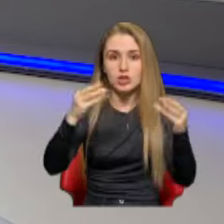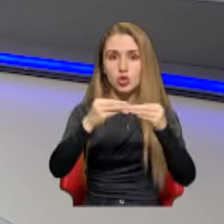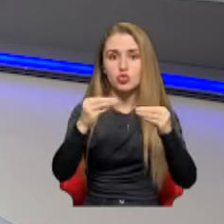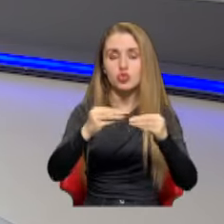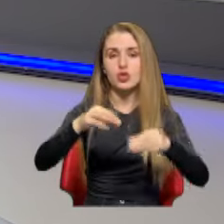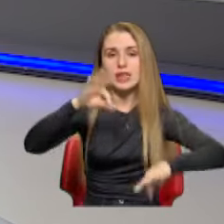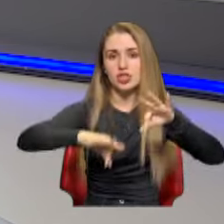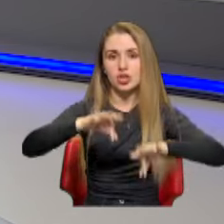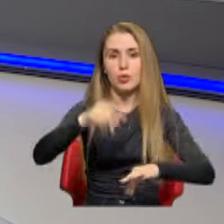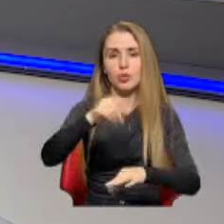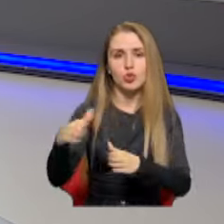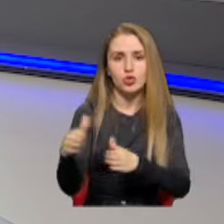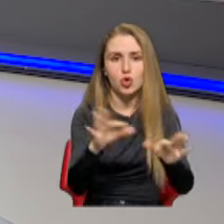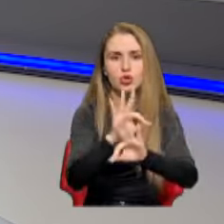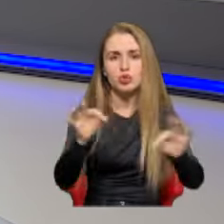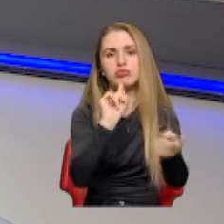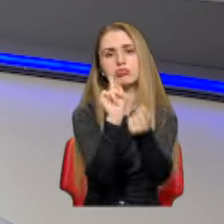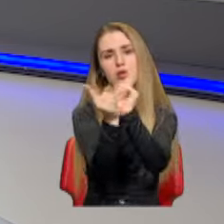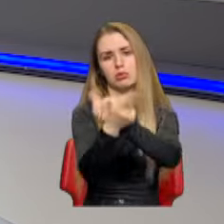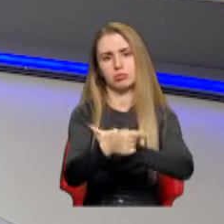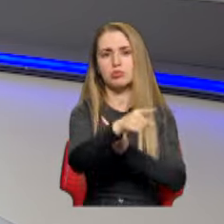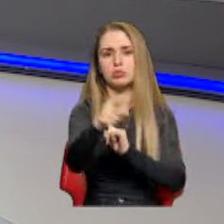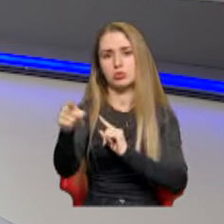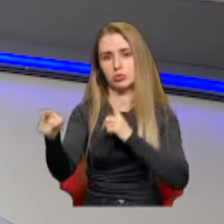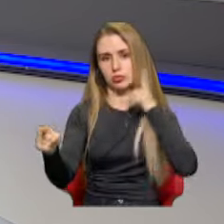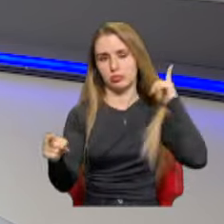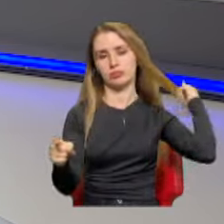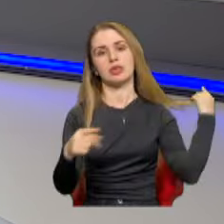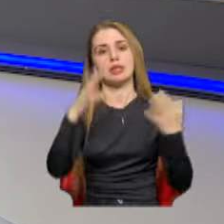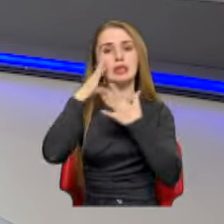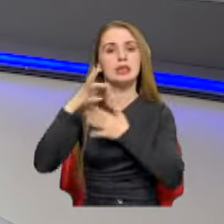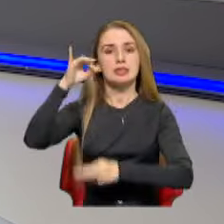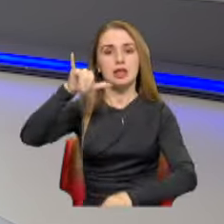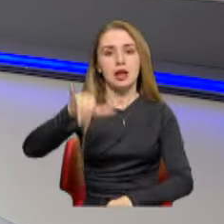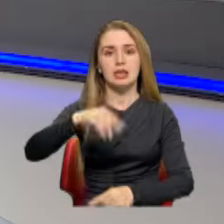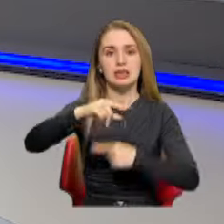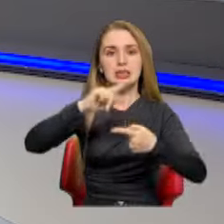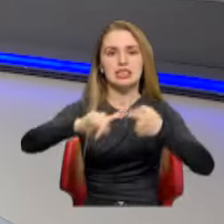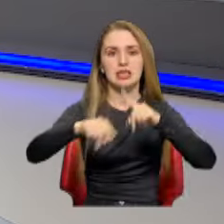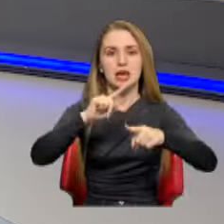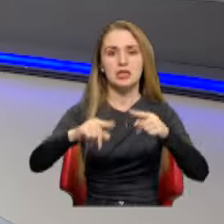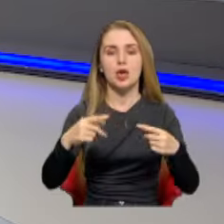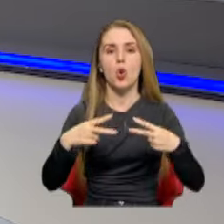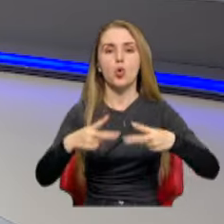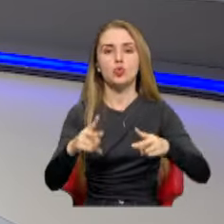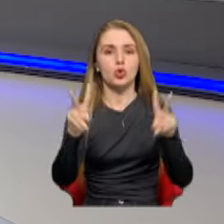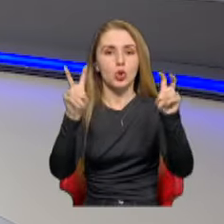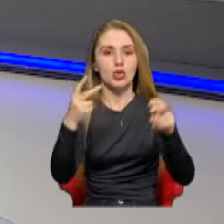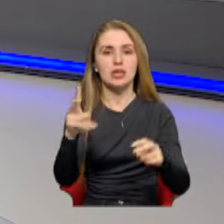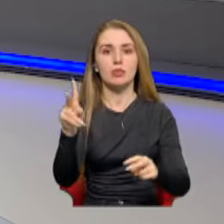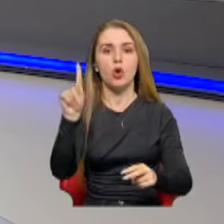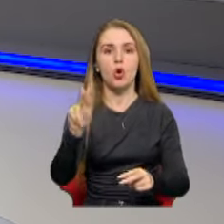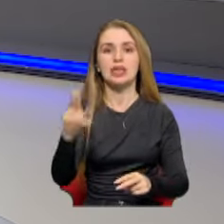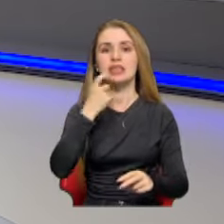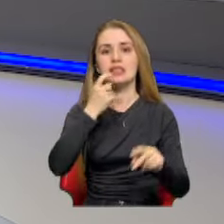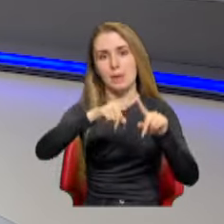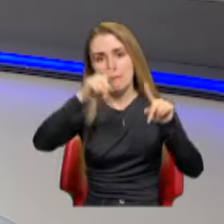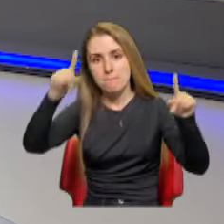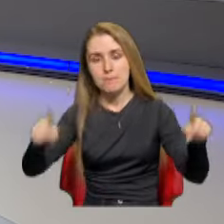Endeksi bu. Yolsuzluk vesaire, çeteler o bu. İnsan hakları ve siyasi özgürlükler konusunda 2017'den bu